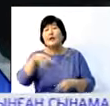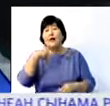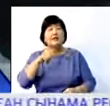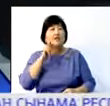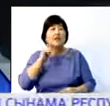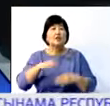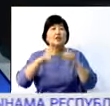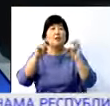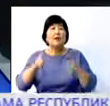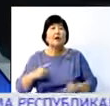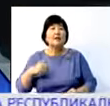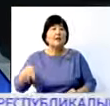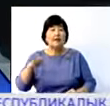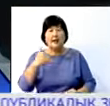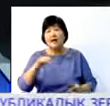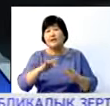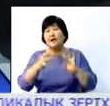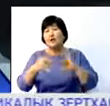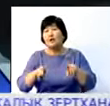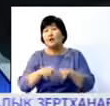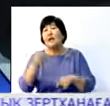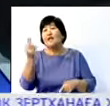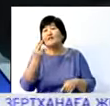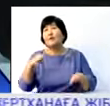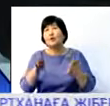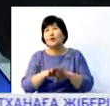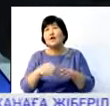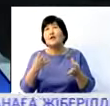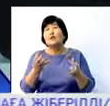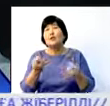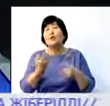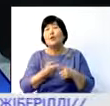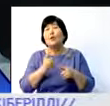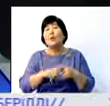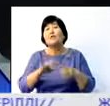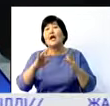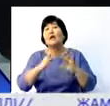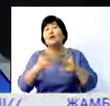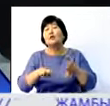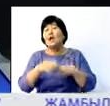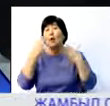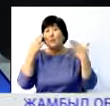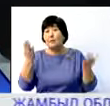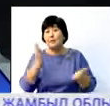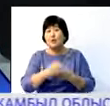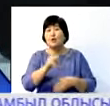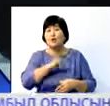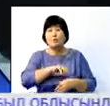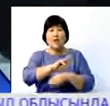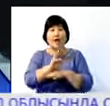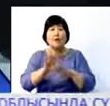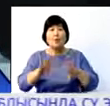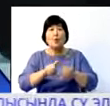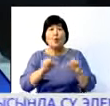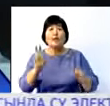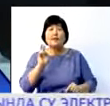қазіргі таңдағы электрондық түрде, цифровой түрде, және де осы электрондық түрде білмейтін болса, жұмыспен қамту орталығына